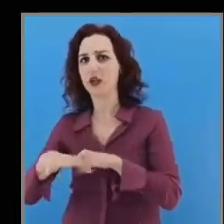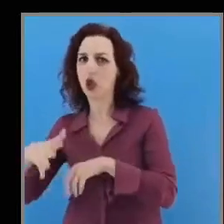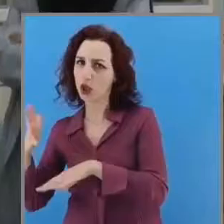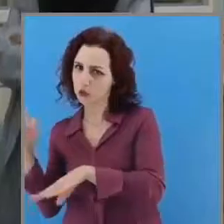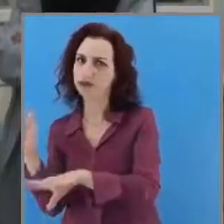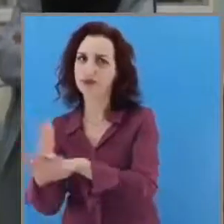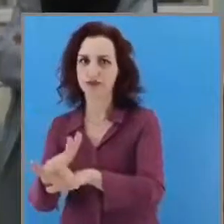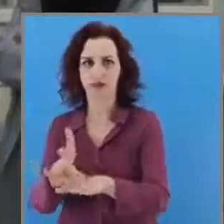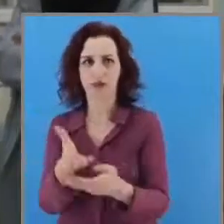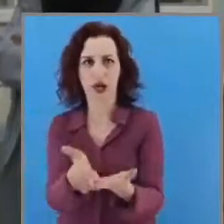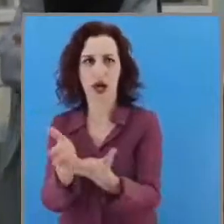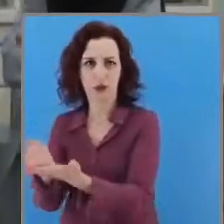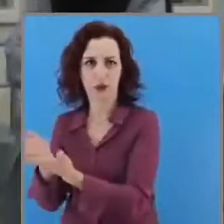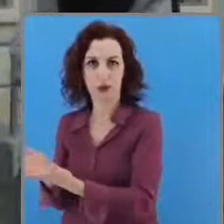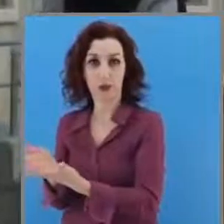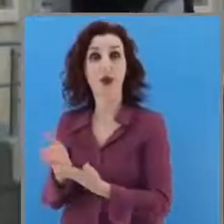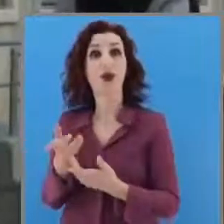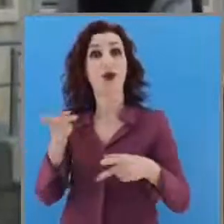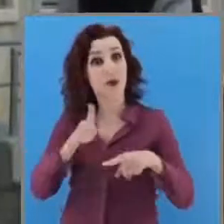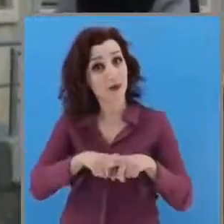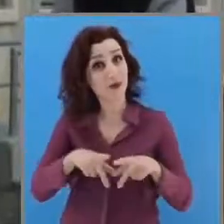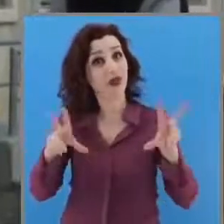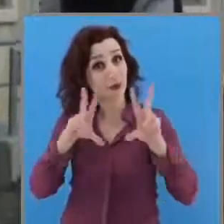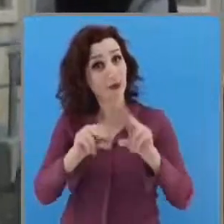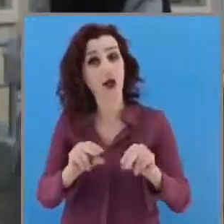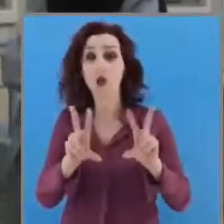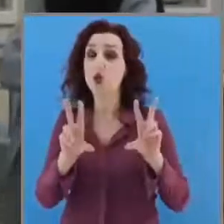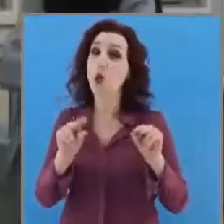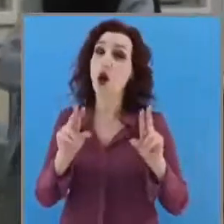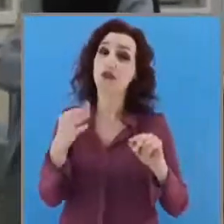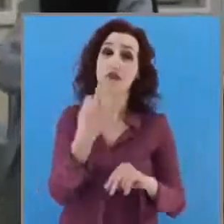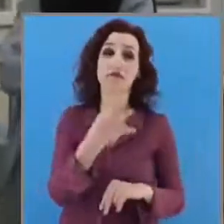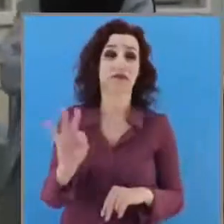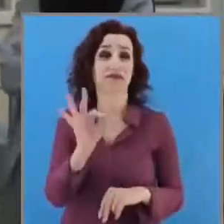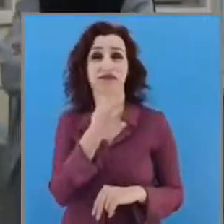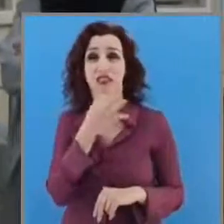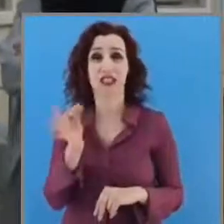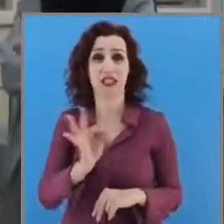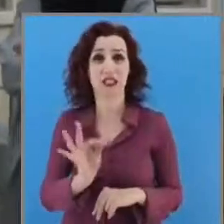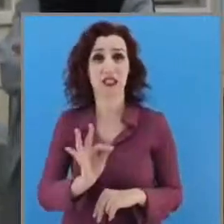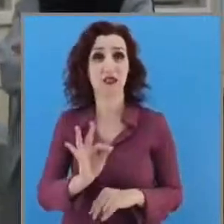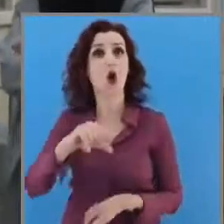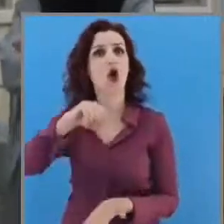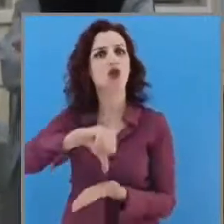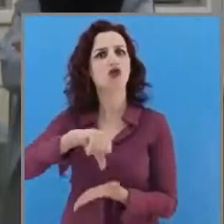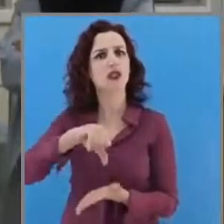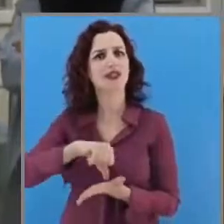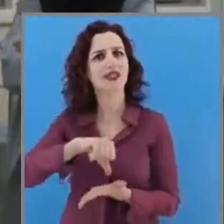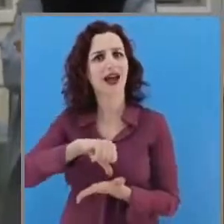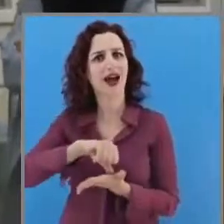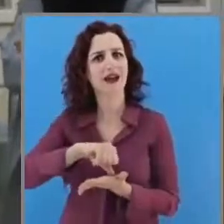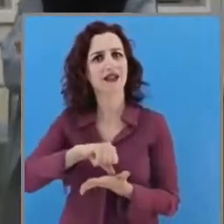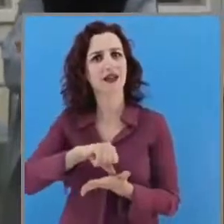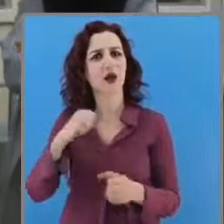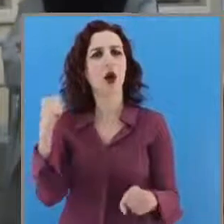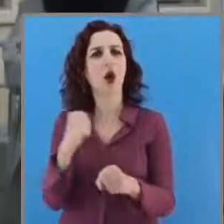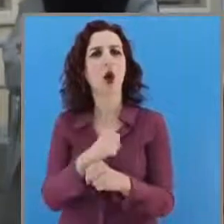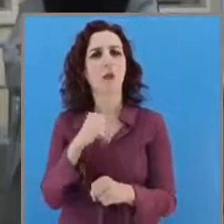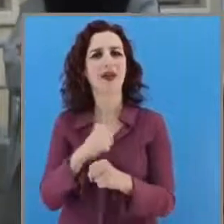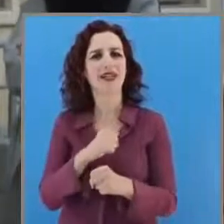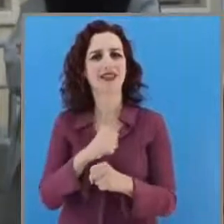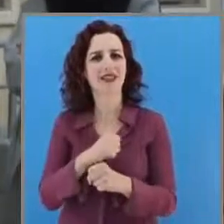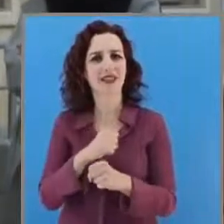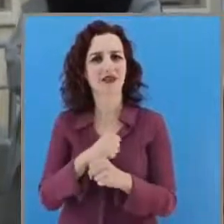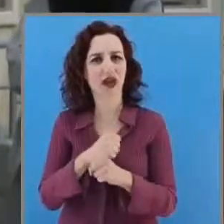il fatto nuovo e straordinario è che si tratta di una centrale operativa molto qualificata dal punto